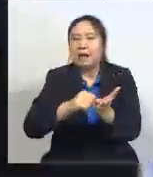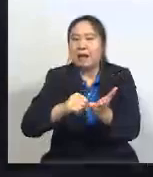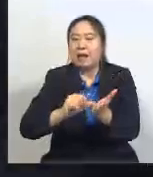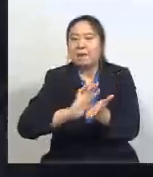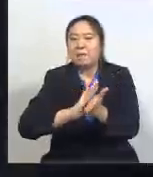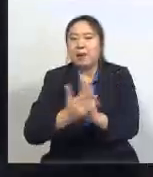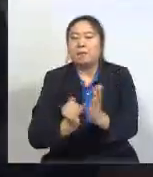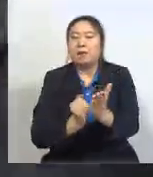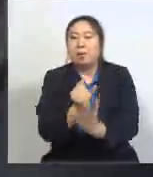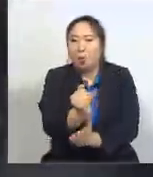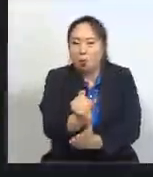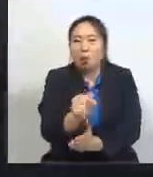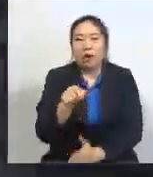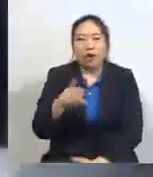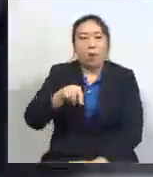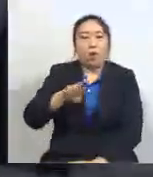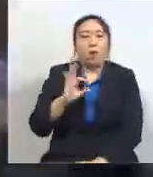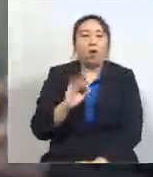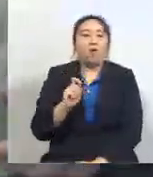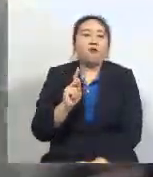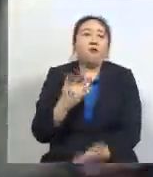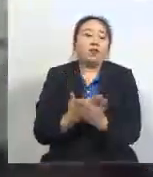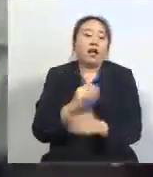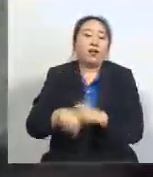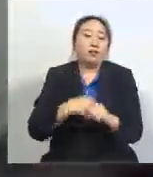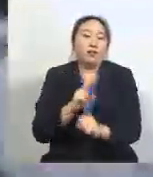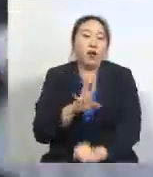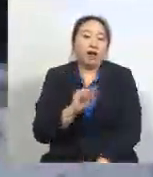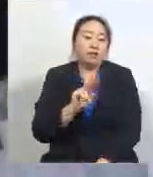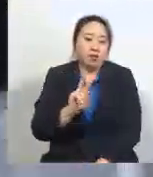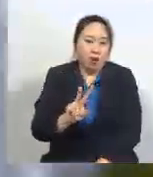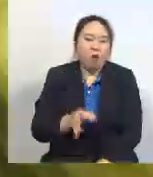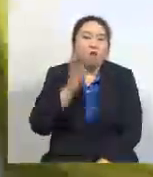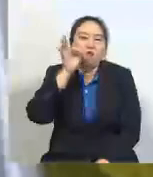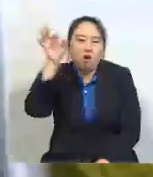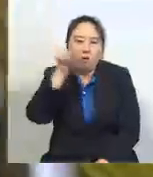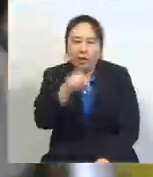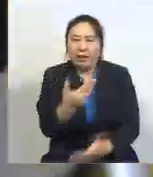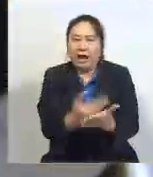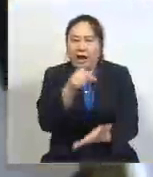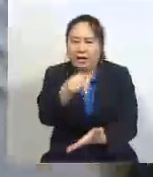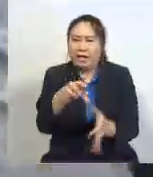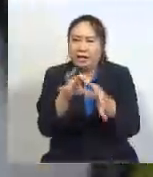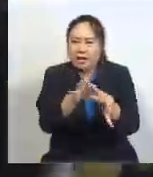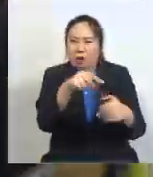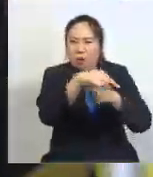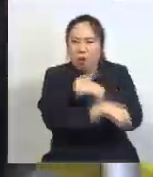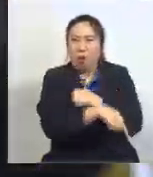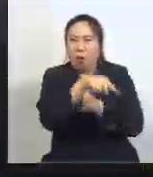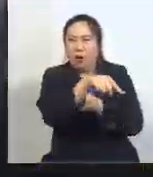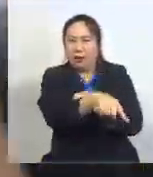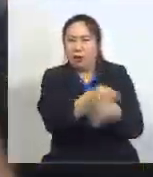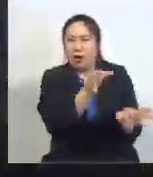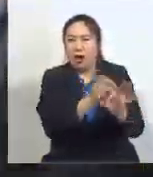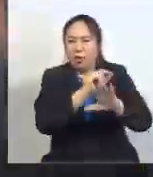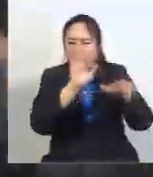ป้องกันและปราบปรามการฟอกเงินปี2542ซึ่งถูกกล่าวหาว่าเป็นเงินที่เกี่ยวข้องกับคดีร่วมทุจริตปล่อยกู้ของธ